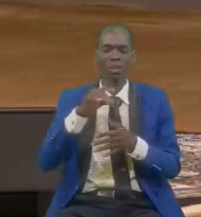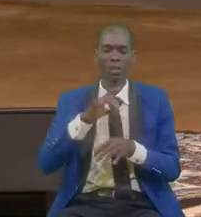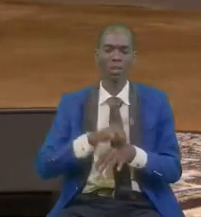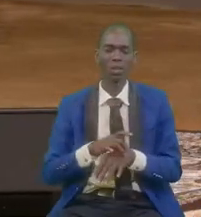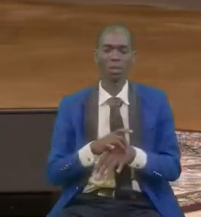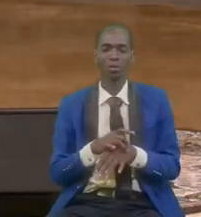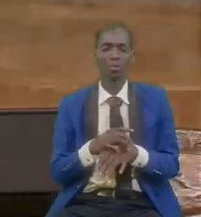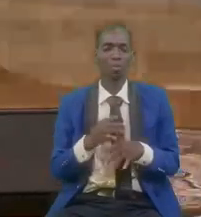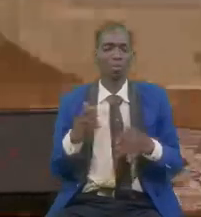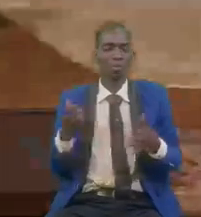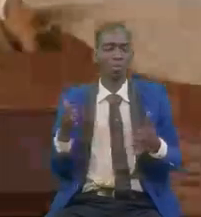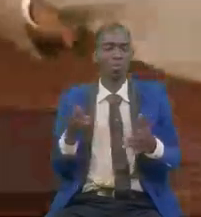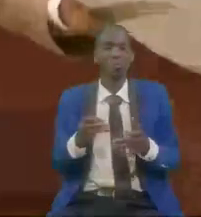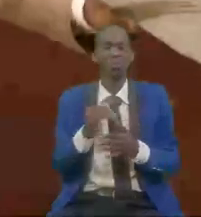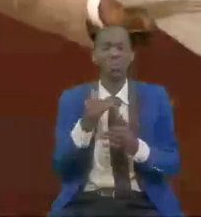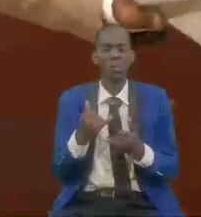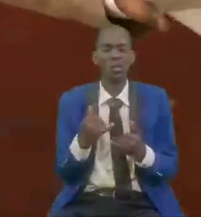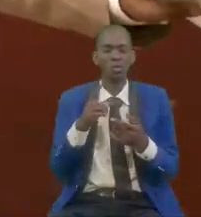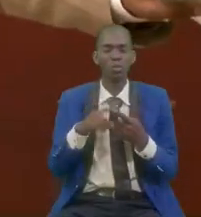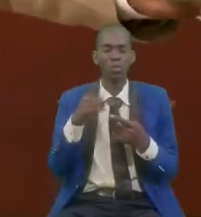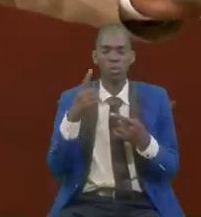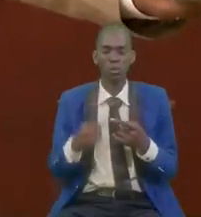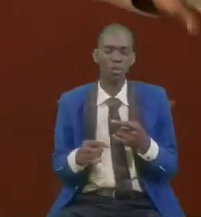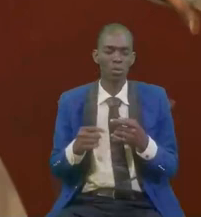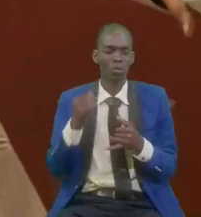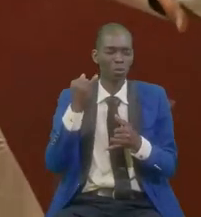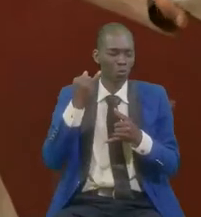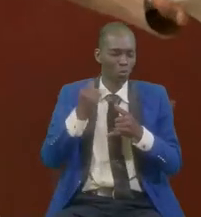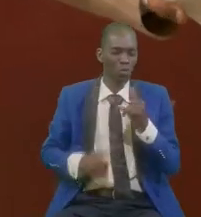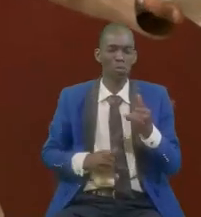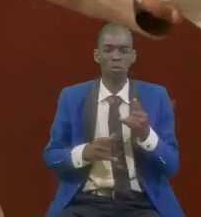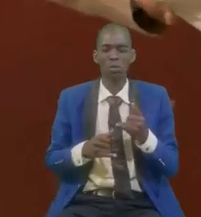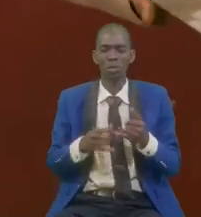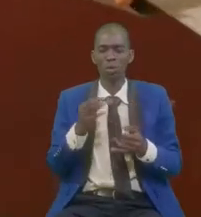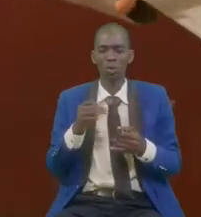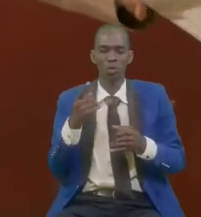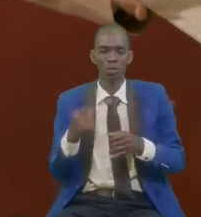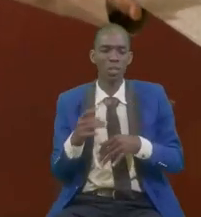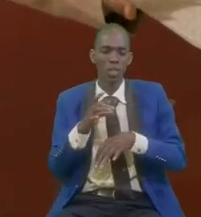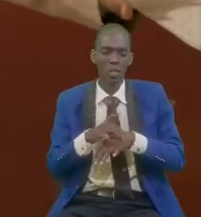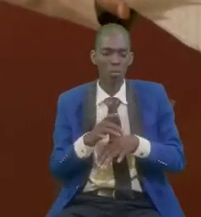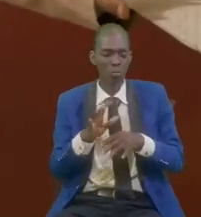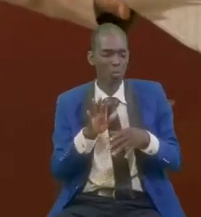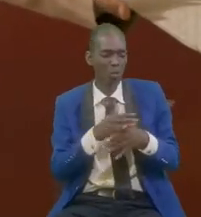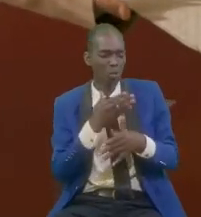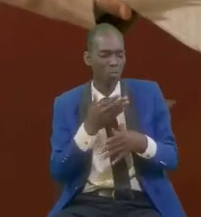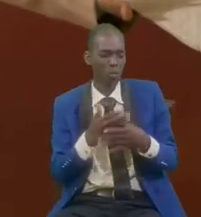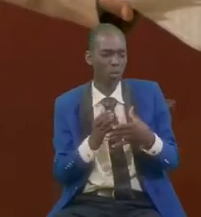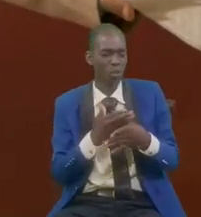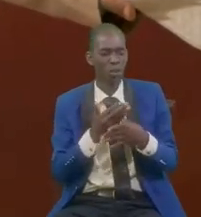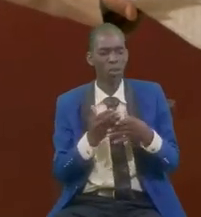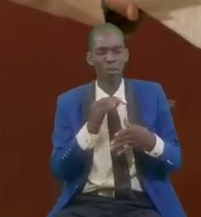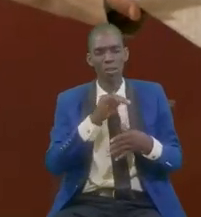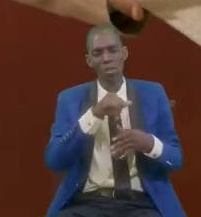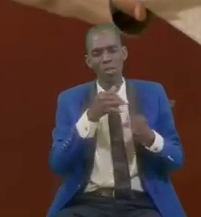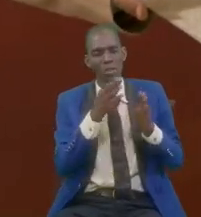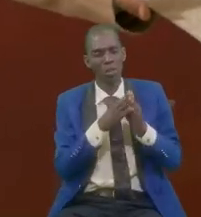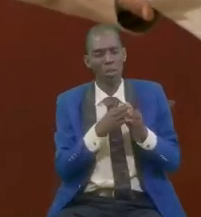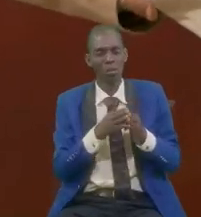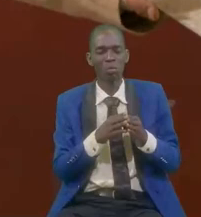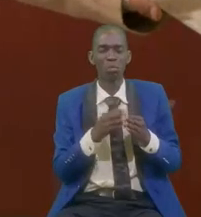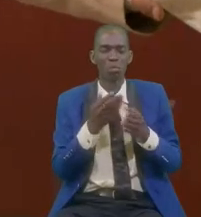Donc nous voyons jusqu'aux extrémités de la terre, au-delà de Jérusalem,